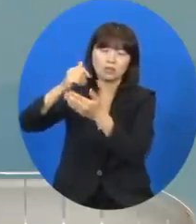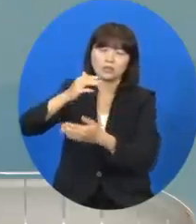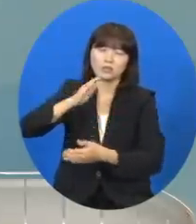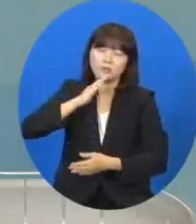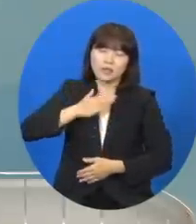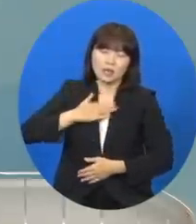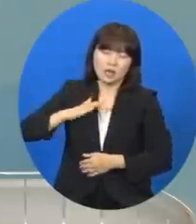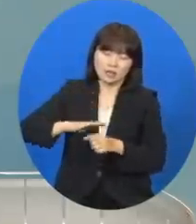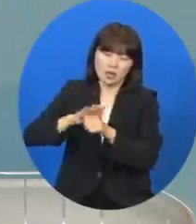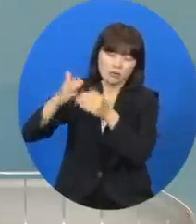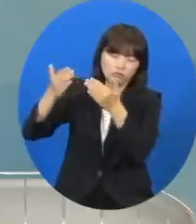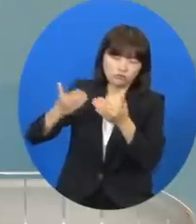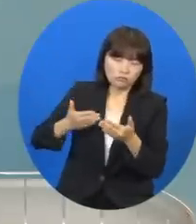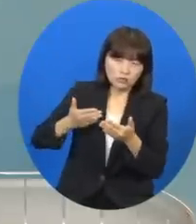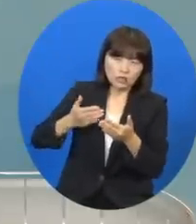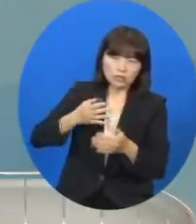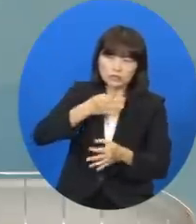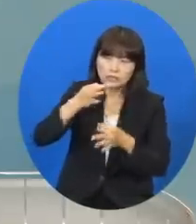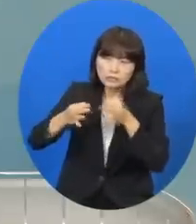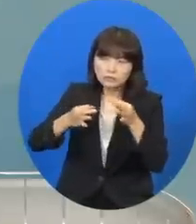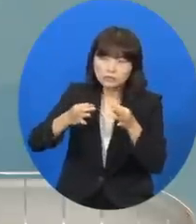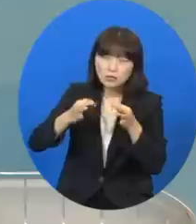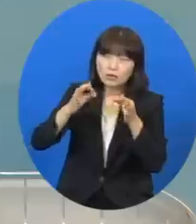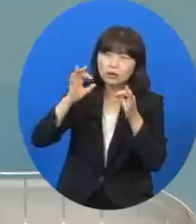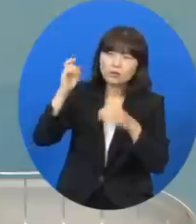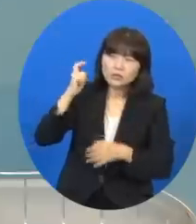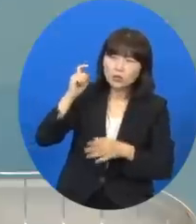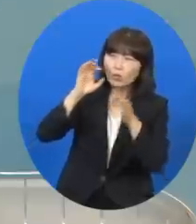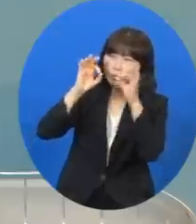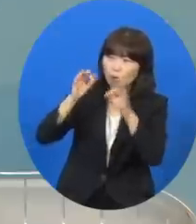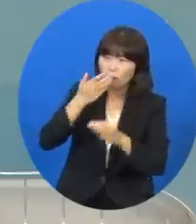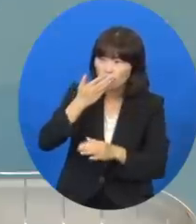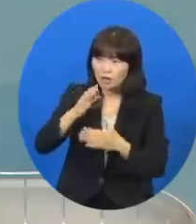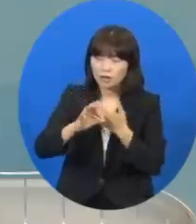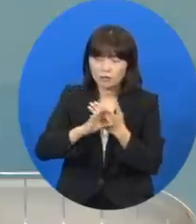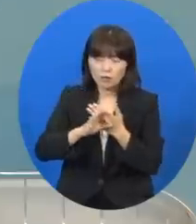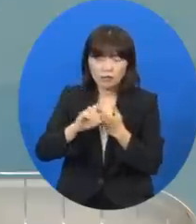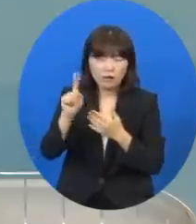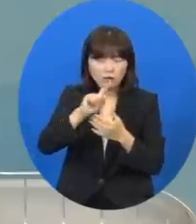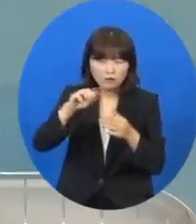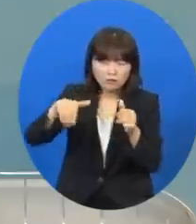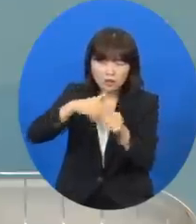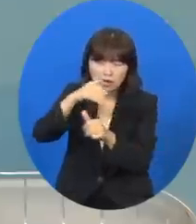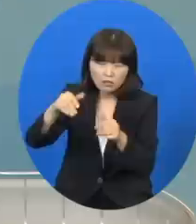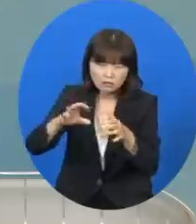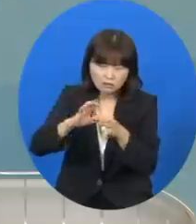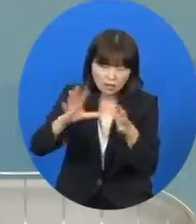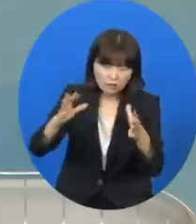사랑한다는 이 음성을 들을 수 있으면 어떤 자리에서도 일어나요. 살아내요.